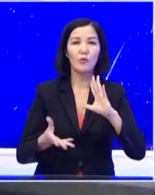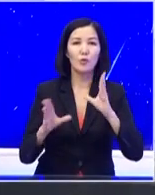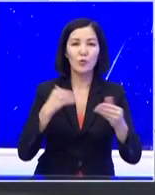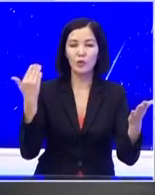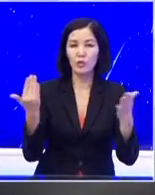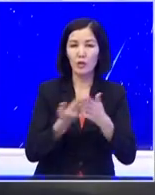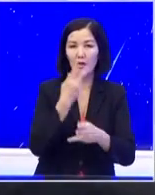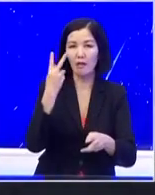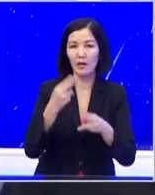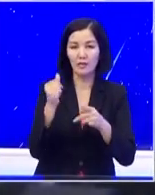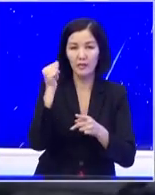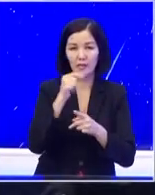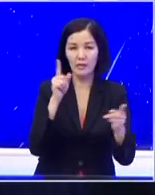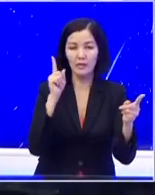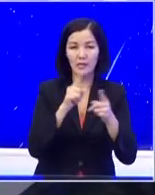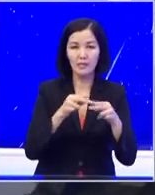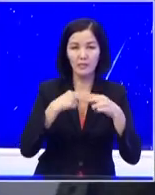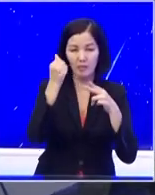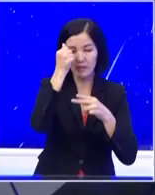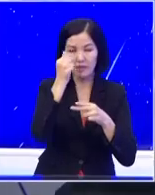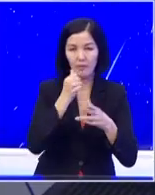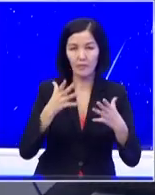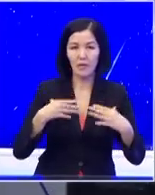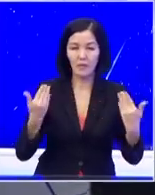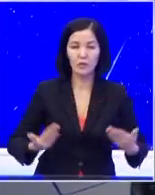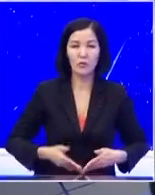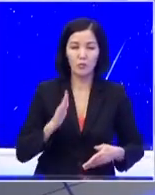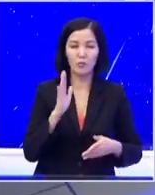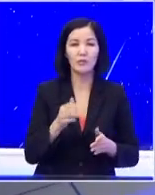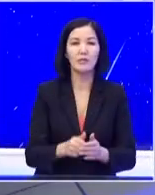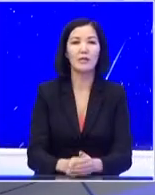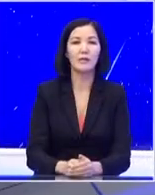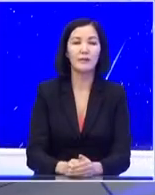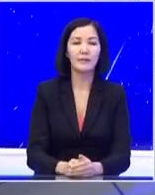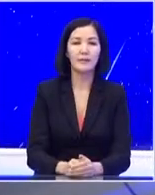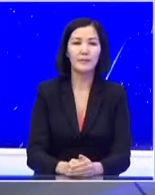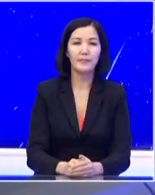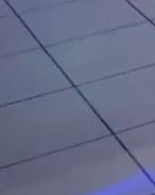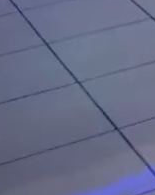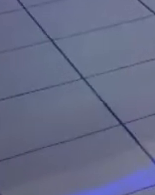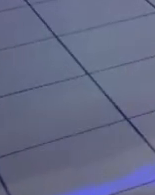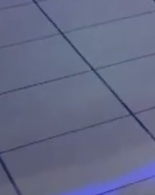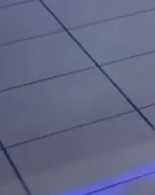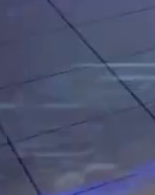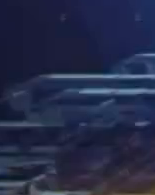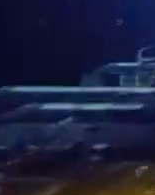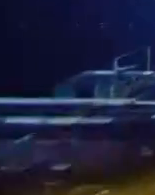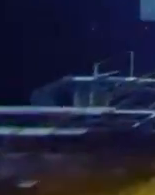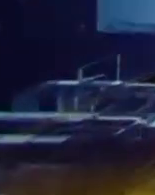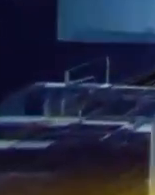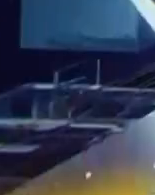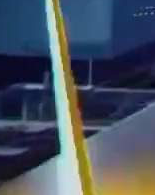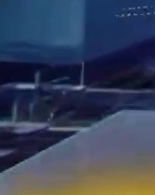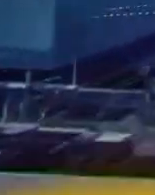Құрметті көрермен, бүгінгі айтар ақпарат осы. Біз өздеріңізбен келер күні қауышамыз. Аман сау болыңыздар.